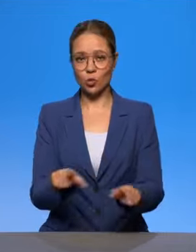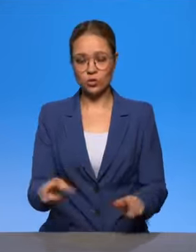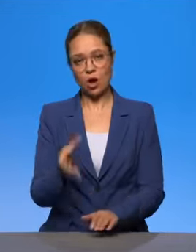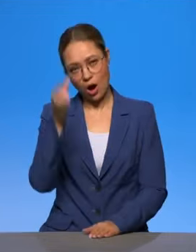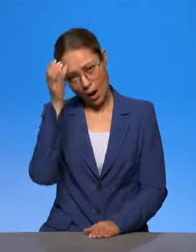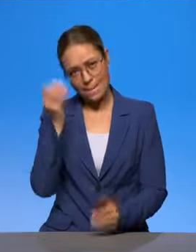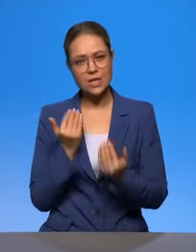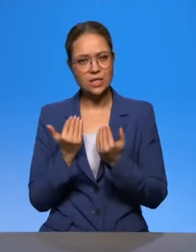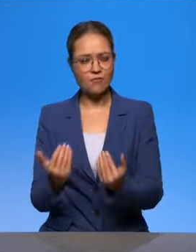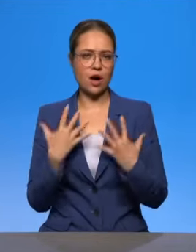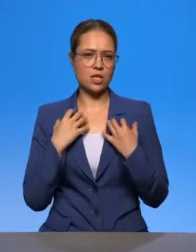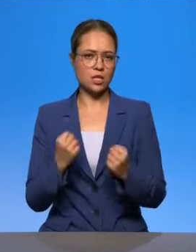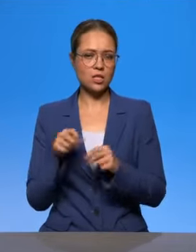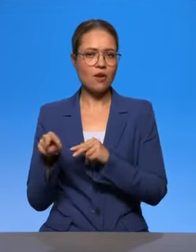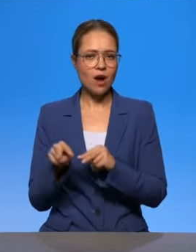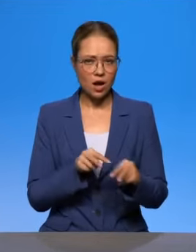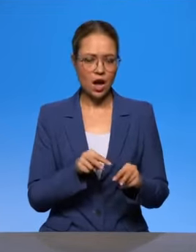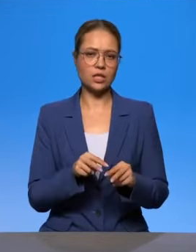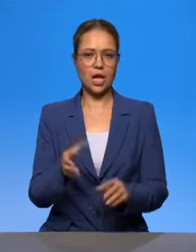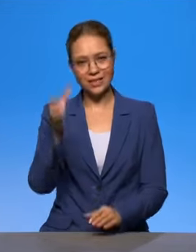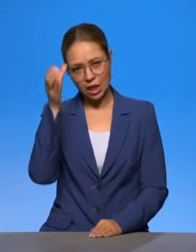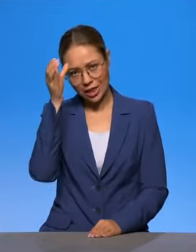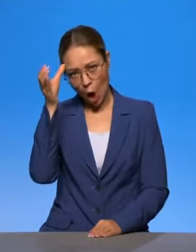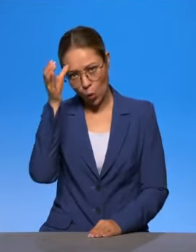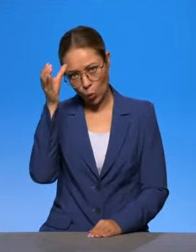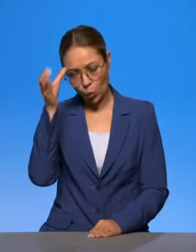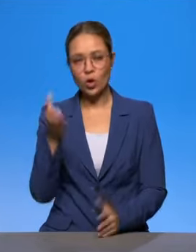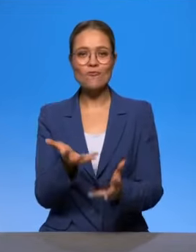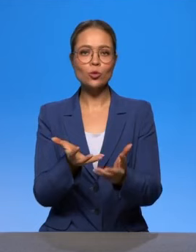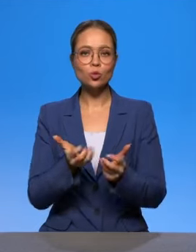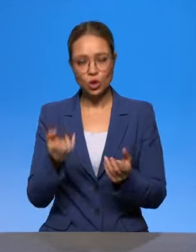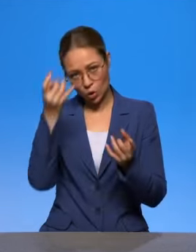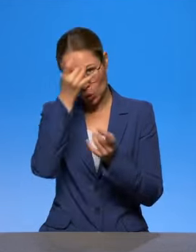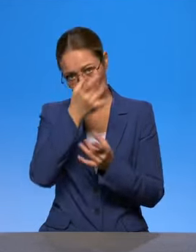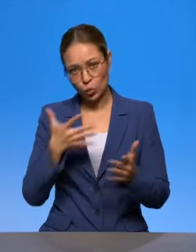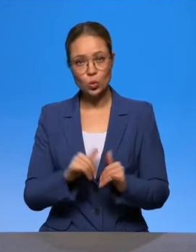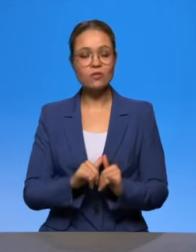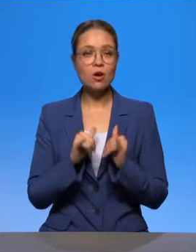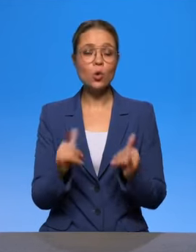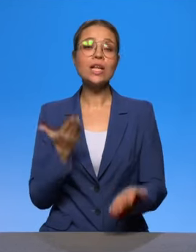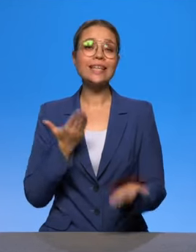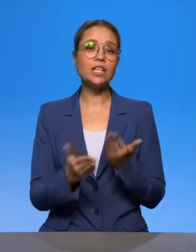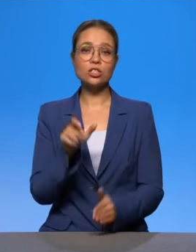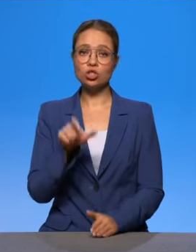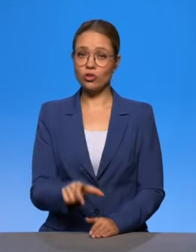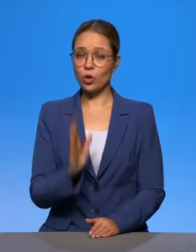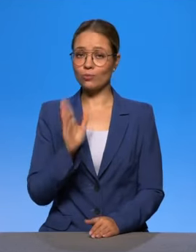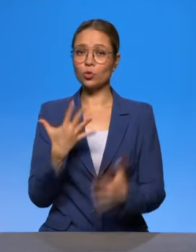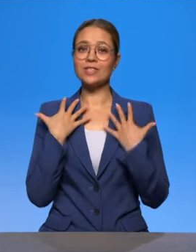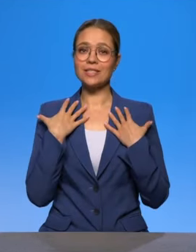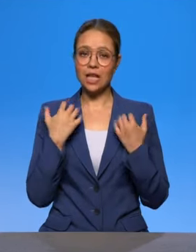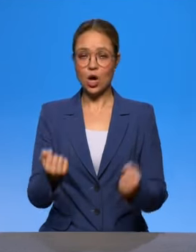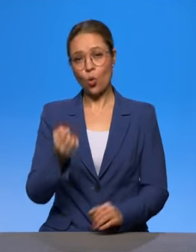в здравоохранение, в науку, в получение культурного кода. И если человек будет здоровый,